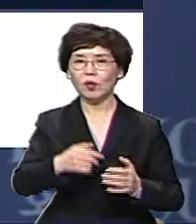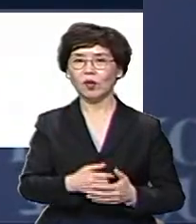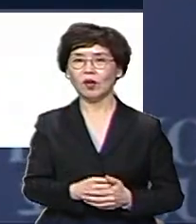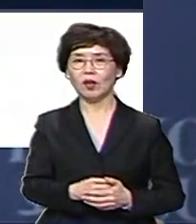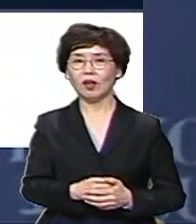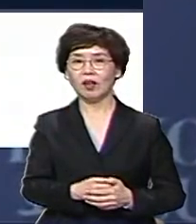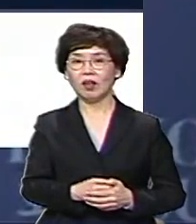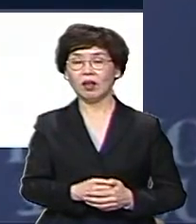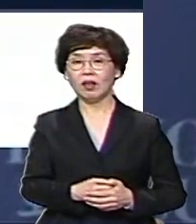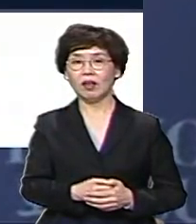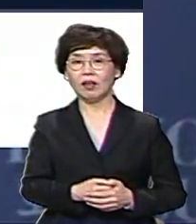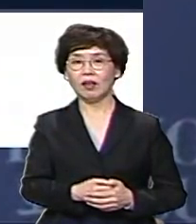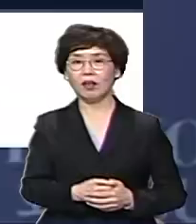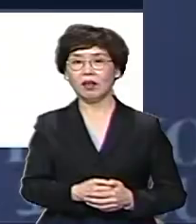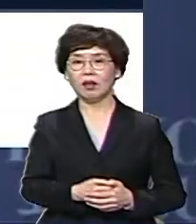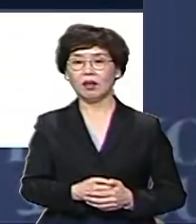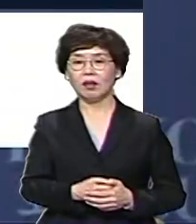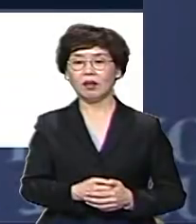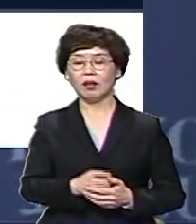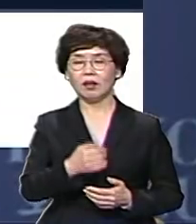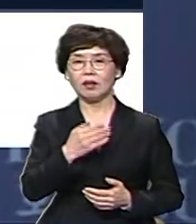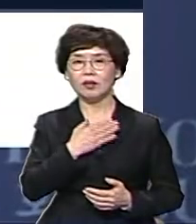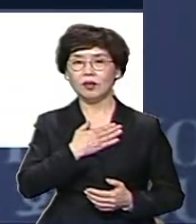물론 외교